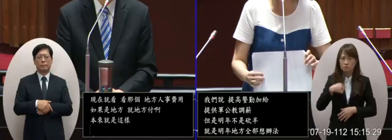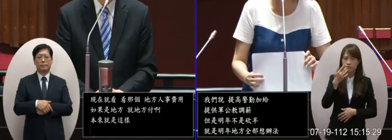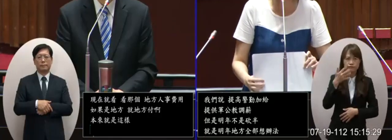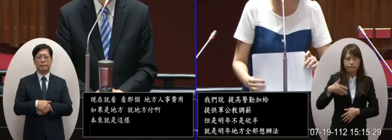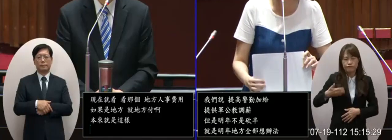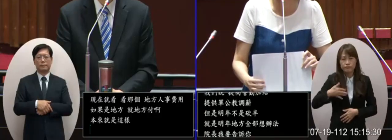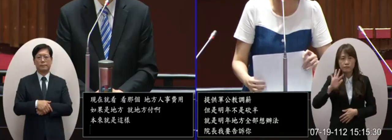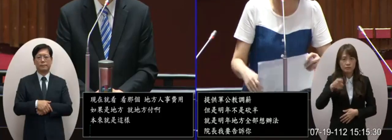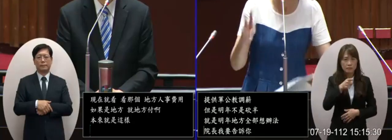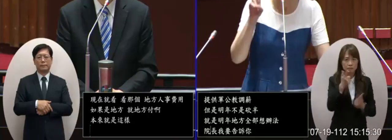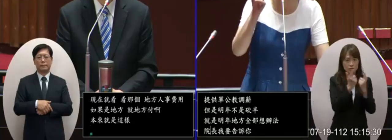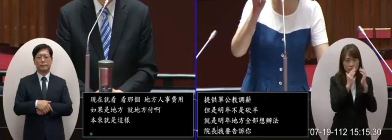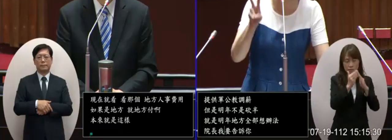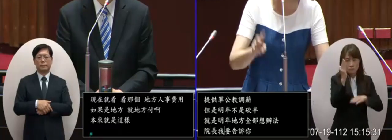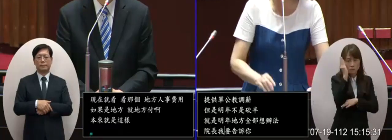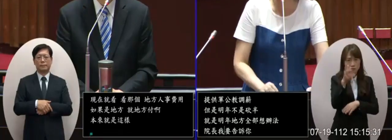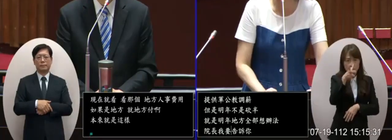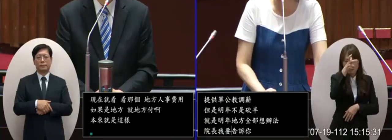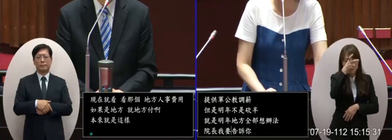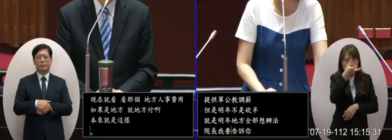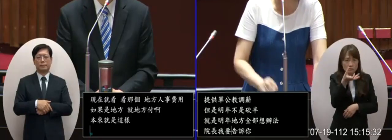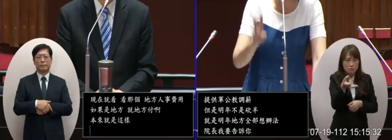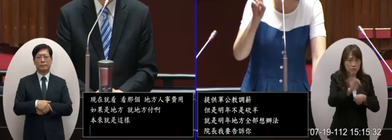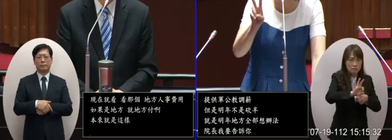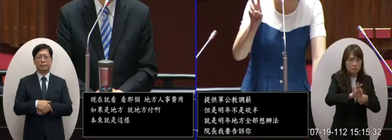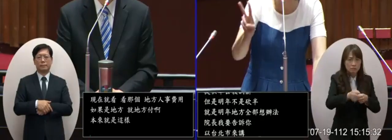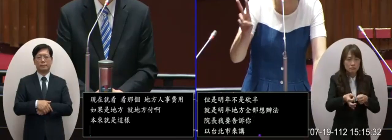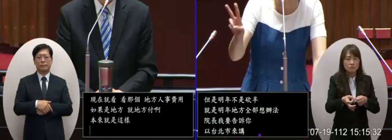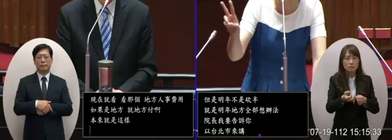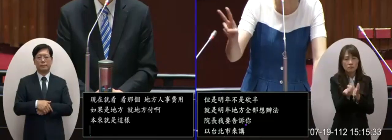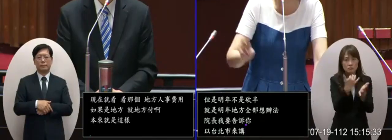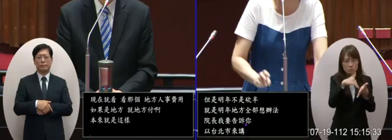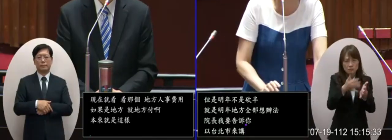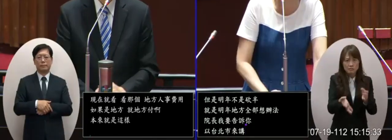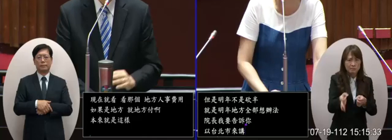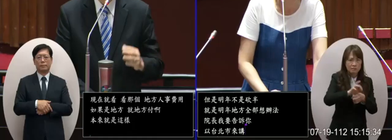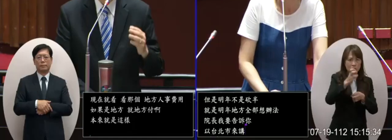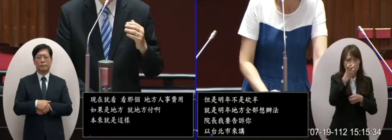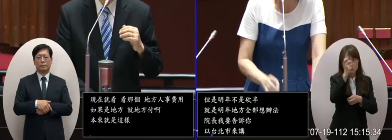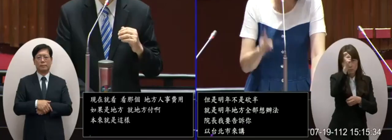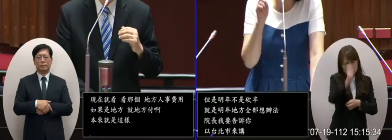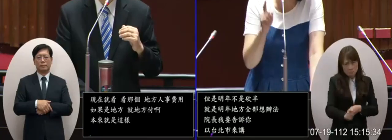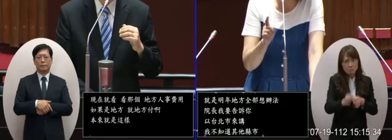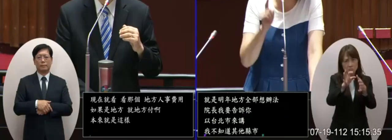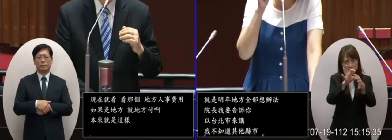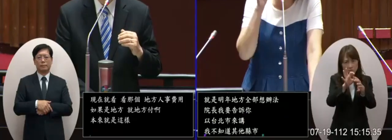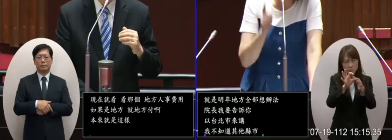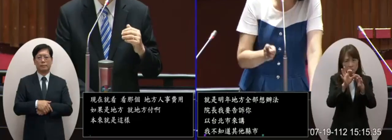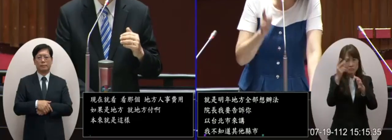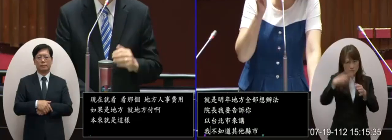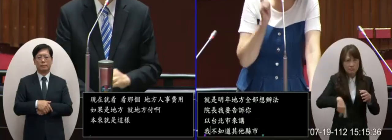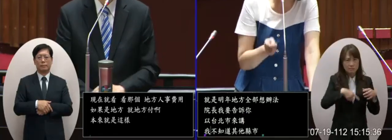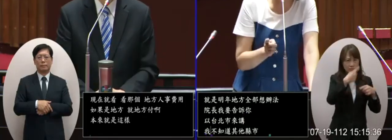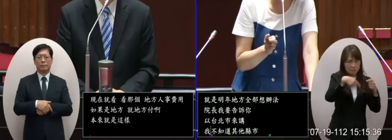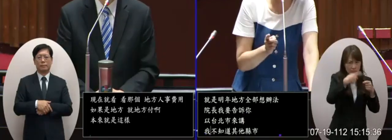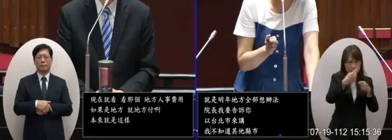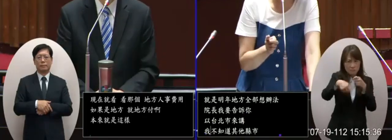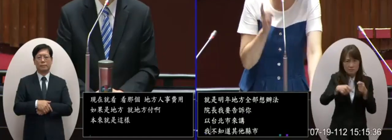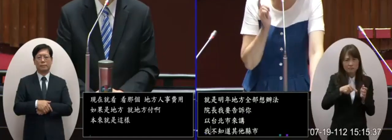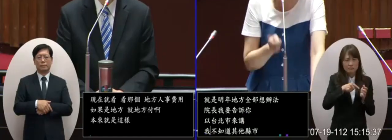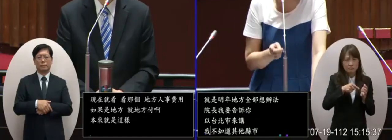讲，警情加急的部分就增加20亿，而且这是必须持续的，所以它绝对